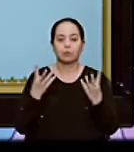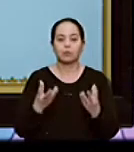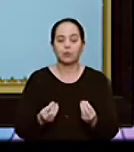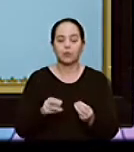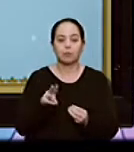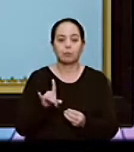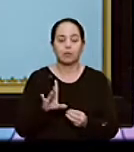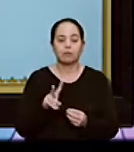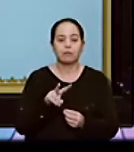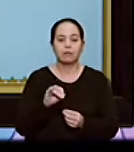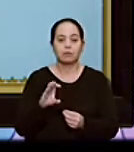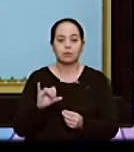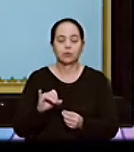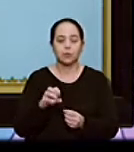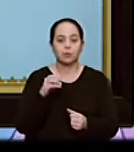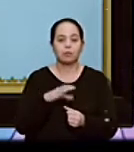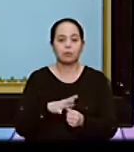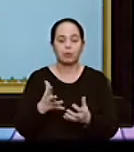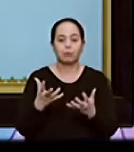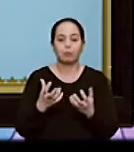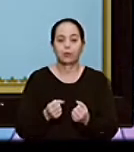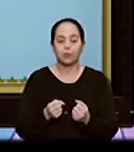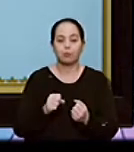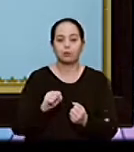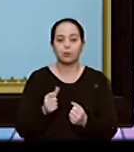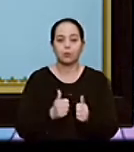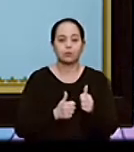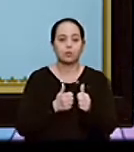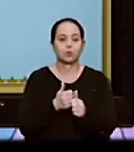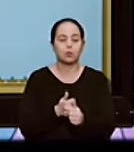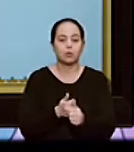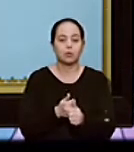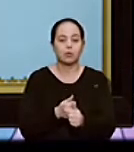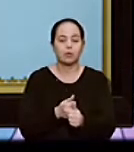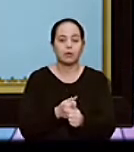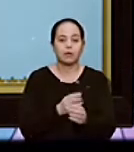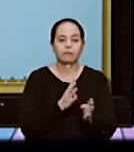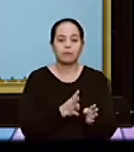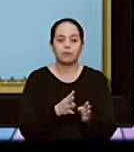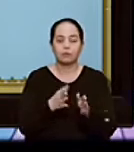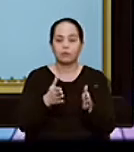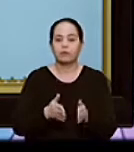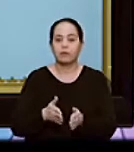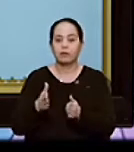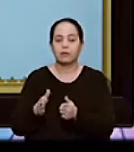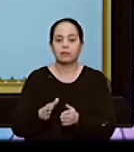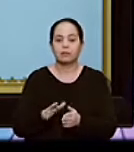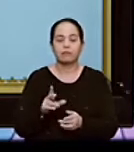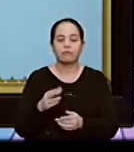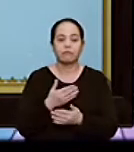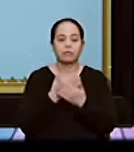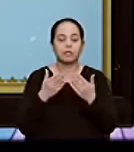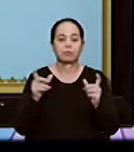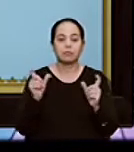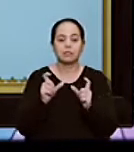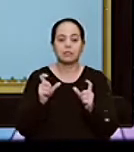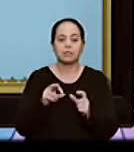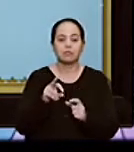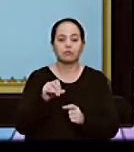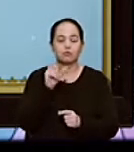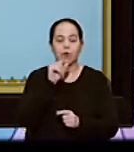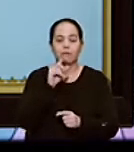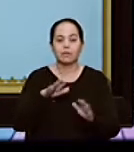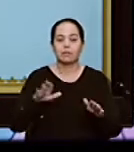мы в лесу грибы берем. Друг за дружкой вытянувшись в ряд, в небе синим журавли летят.